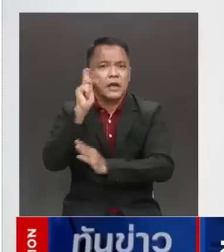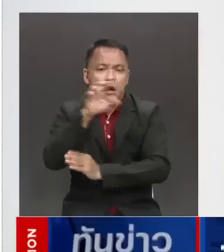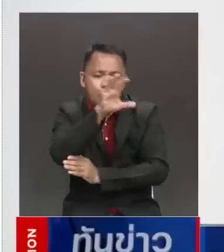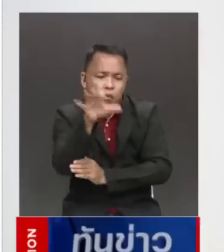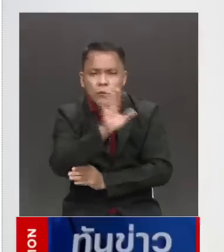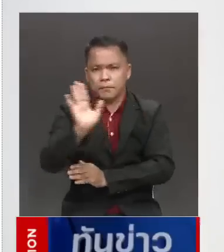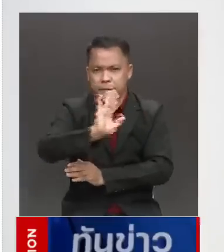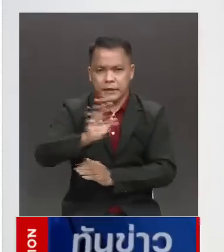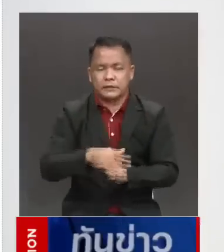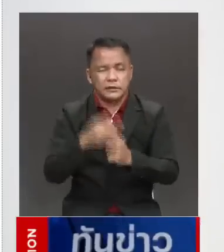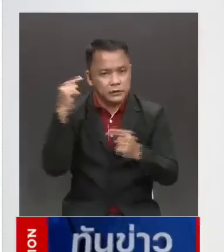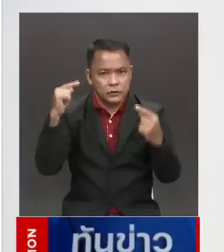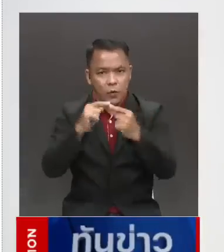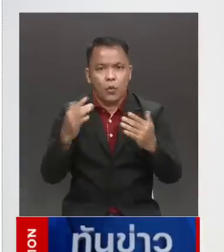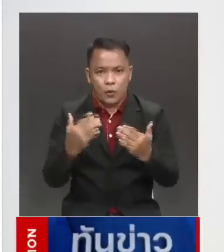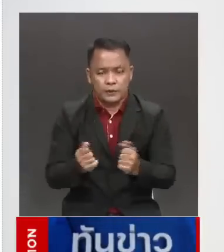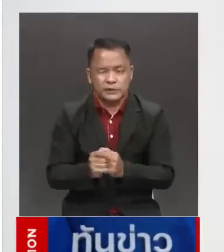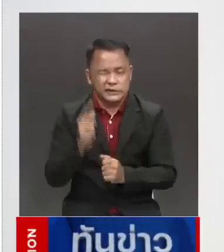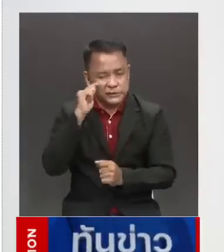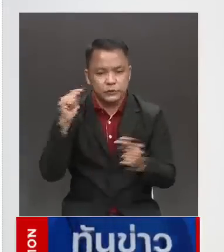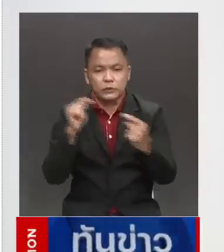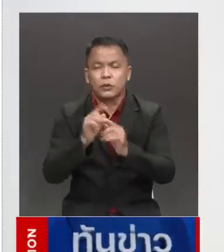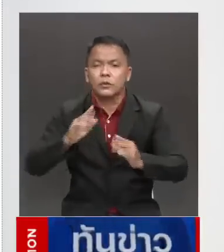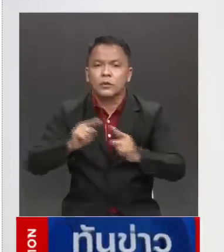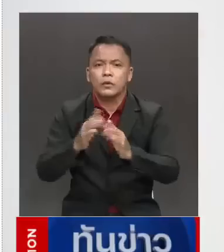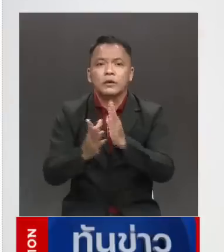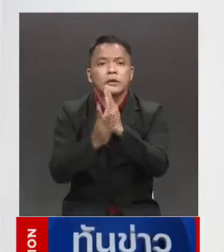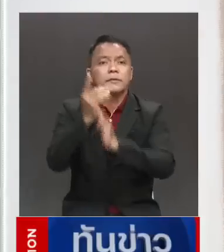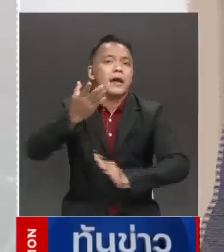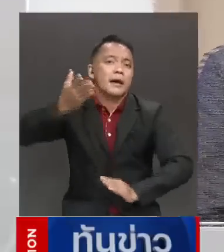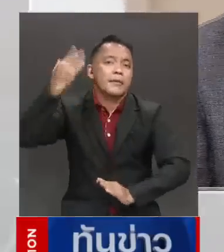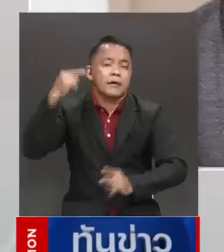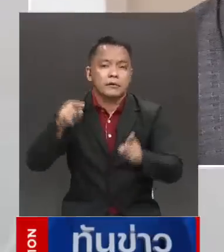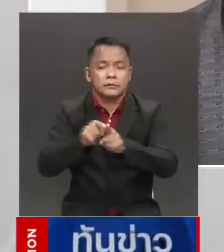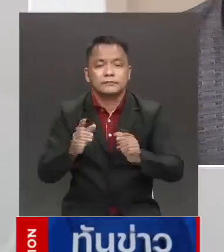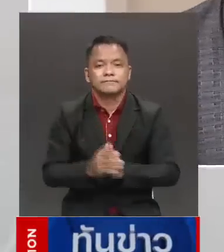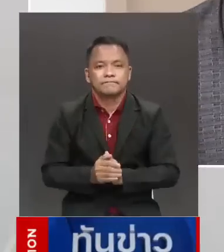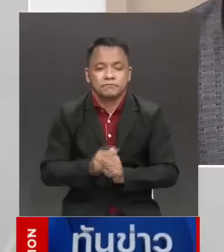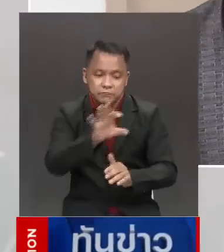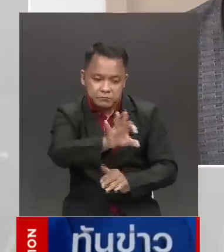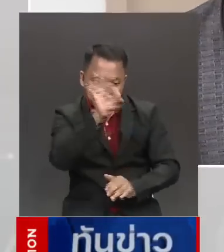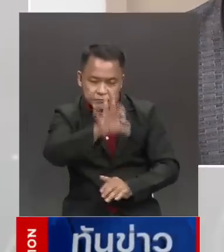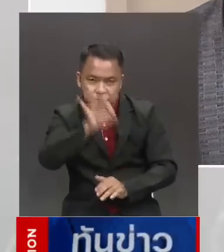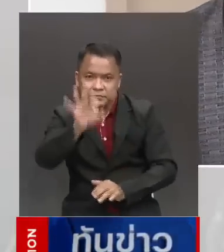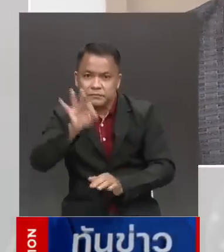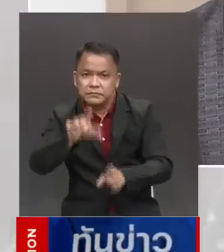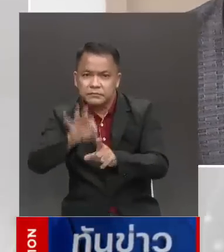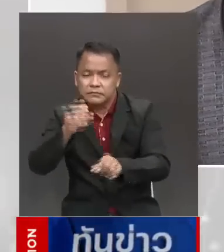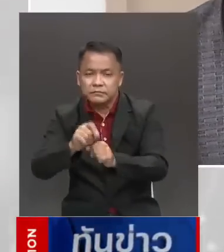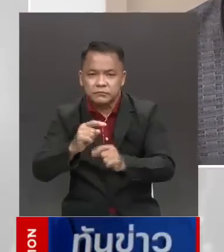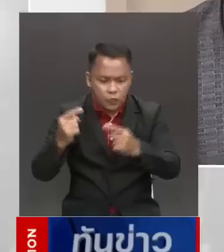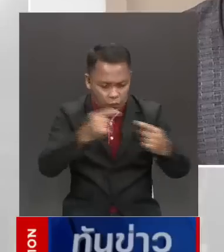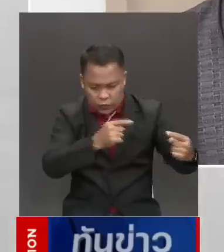งด้วยนะคะ ก็เป็นประเด็นที่จะว่ากันตรงๆในช่วงสัปดาห์ที่ผ่านมาถูก หยิบยกขึ้นมาแล้วก็ถก